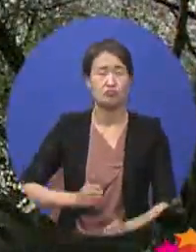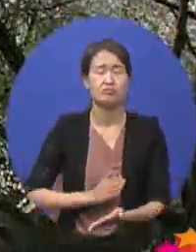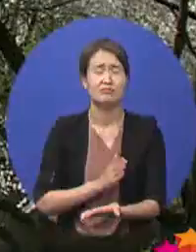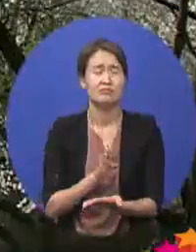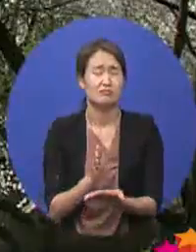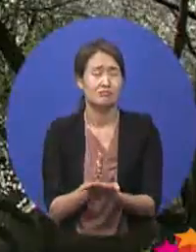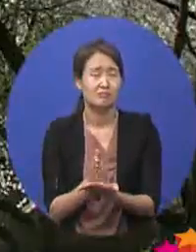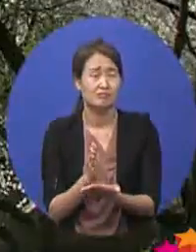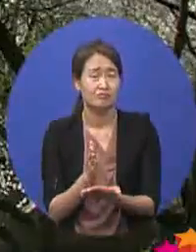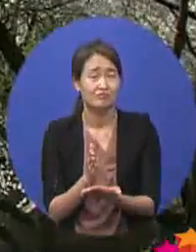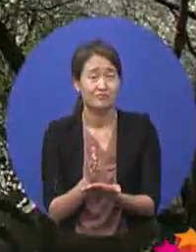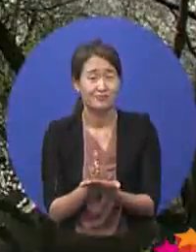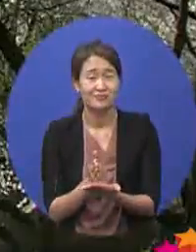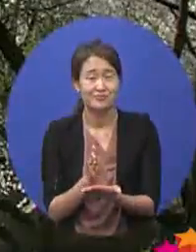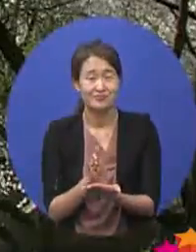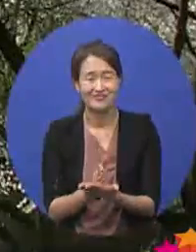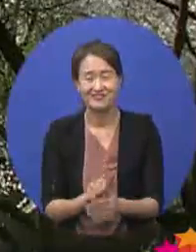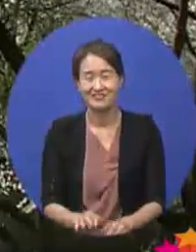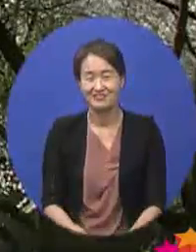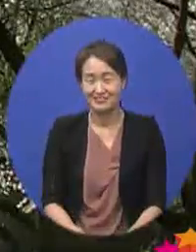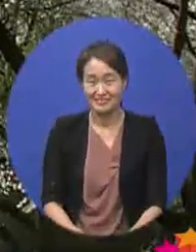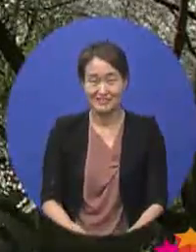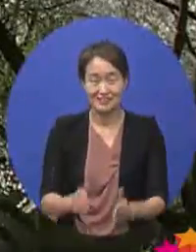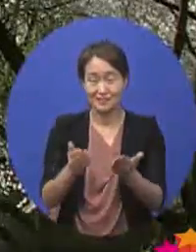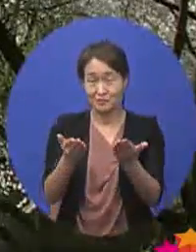상처를 주지 마세요